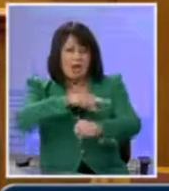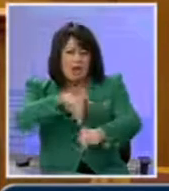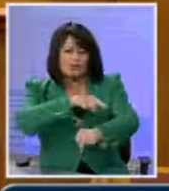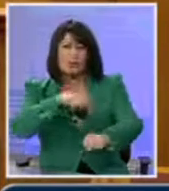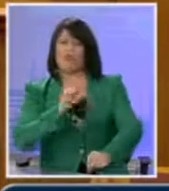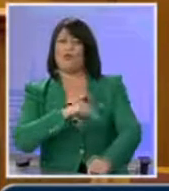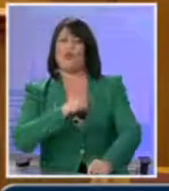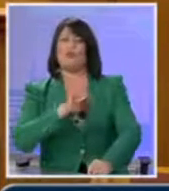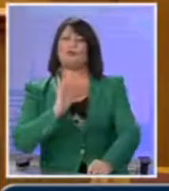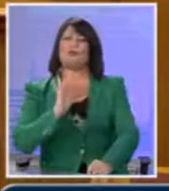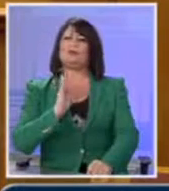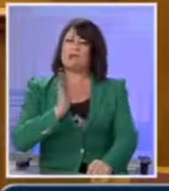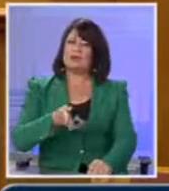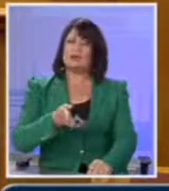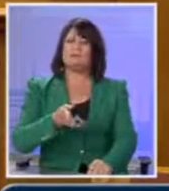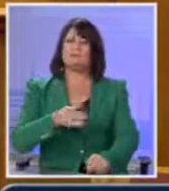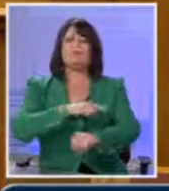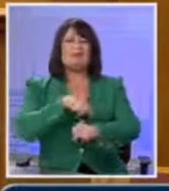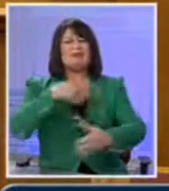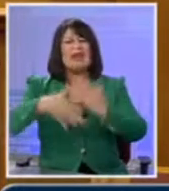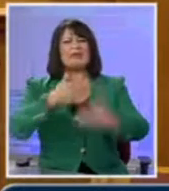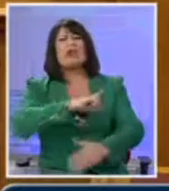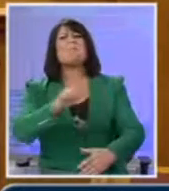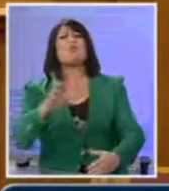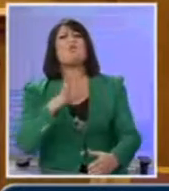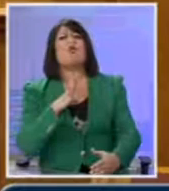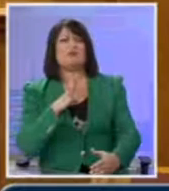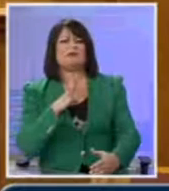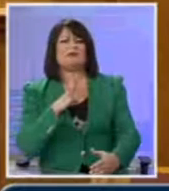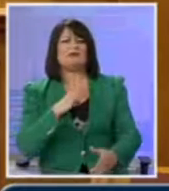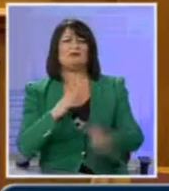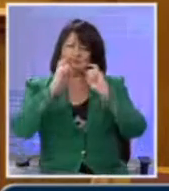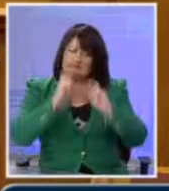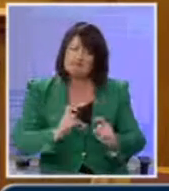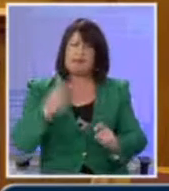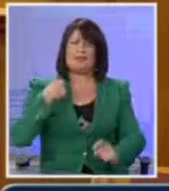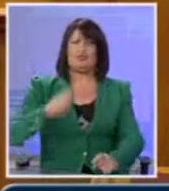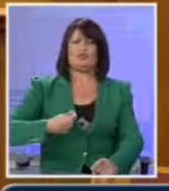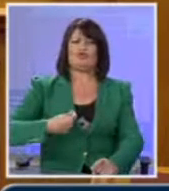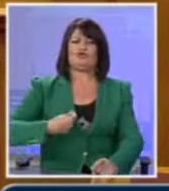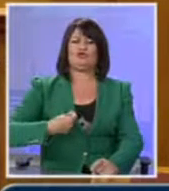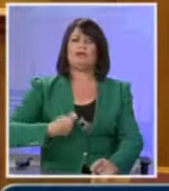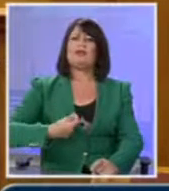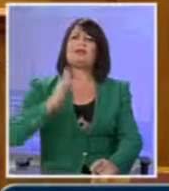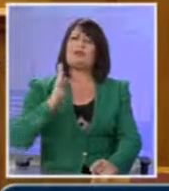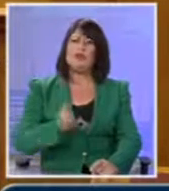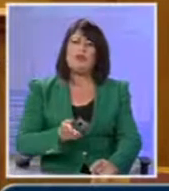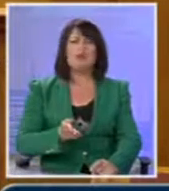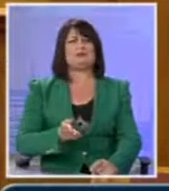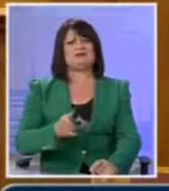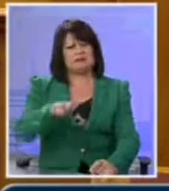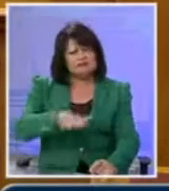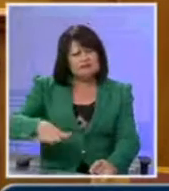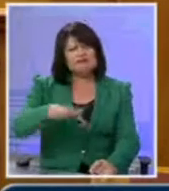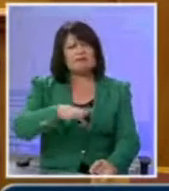θα απελευθερώσει εκατομμύρια ώρες ταλαιπωρίας του πολίτη, θα αναγκάσει πλέον το δημόσιο να λειτουργεί οίκοθεν και